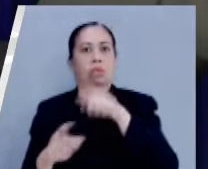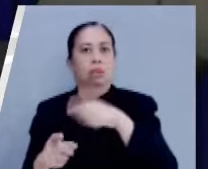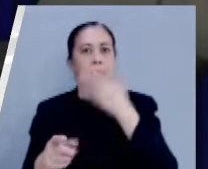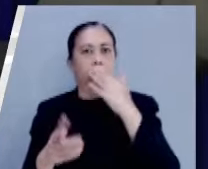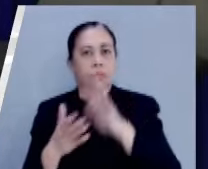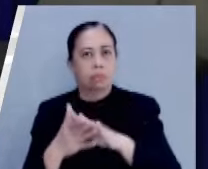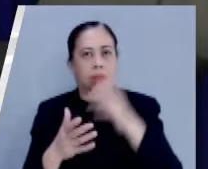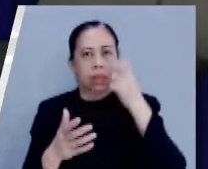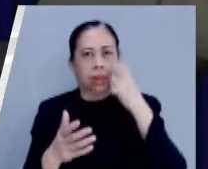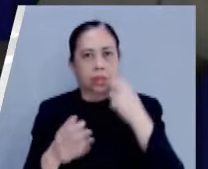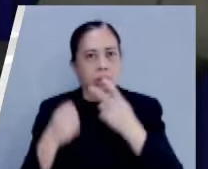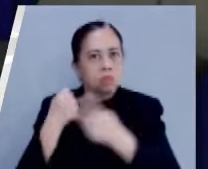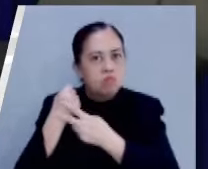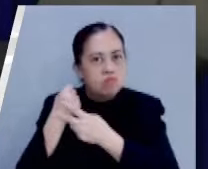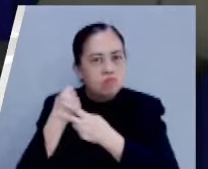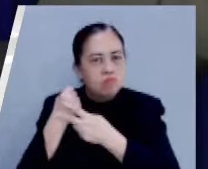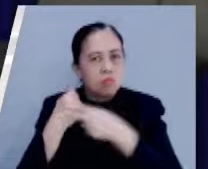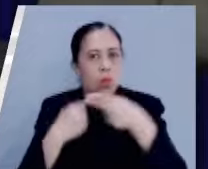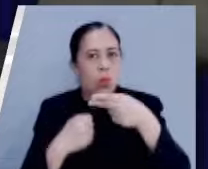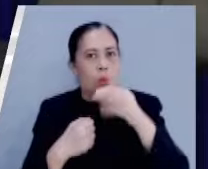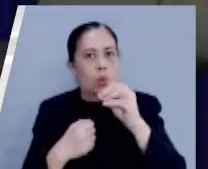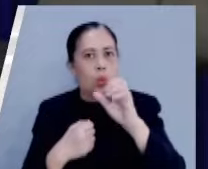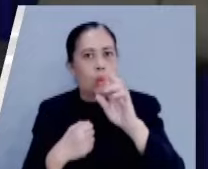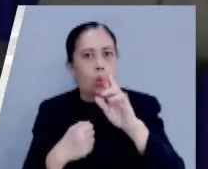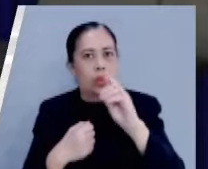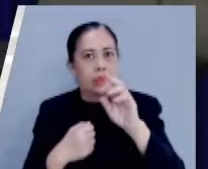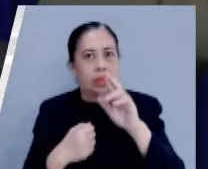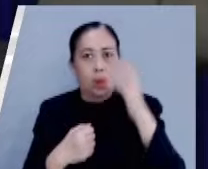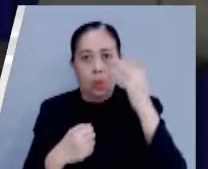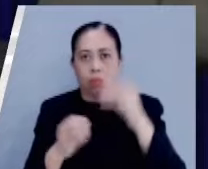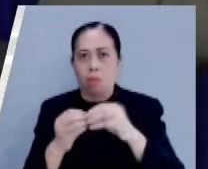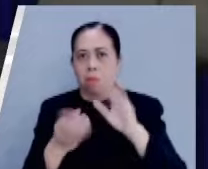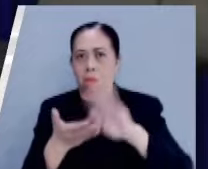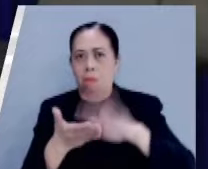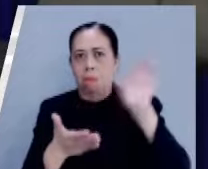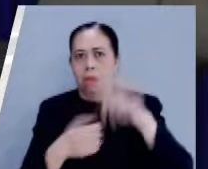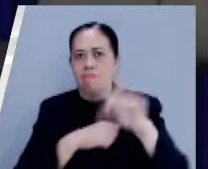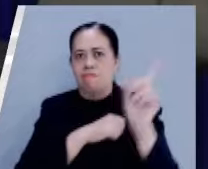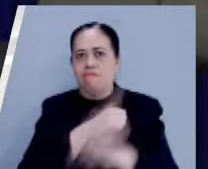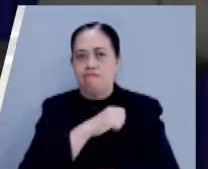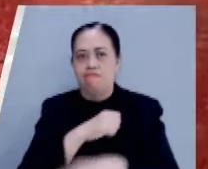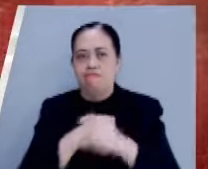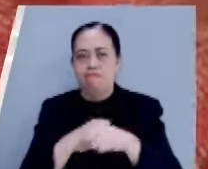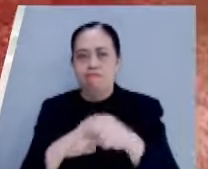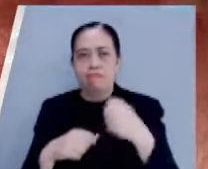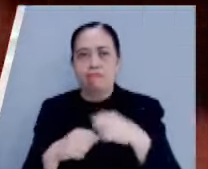hoarder dahil sa mas mabigat na parusa at mas malaking multa sa pananamantala.